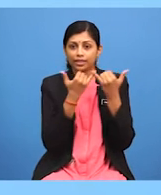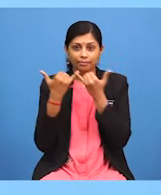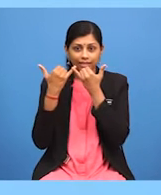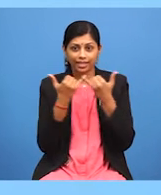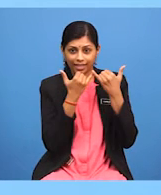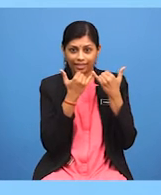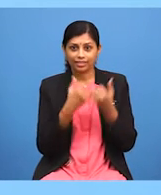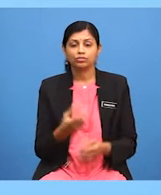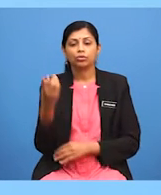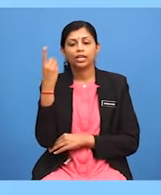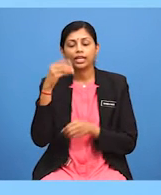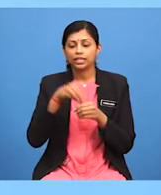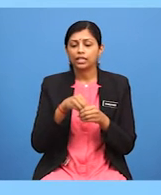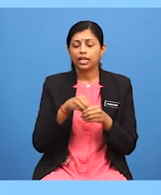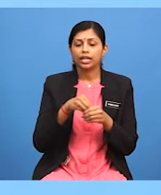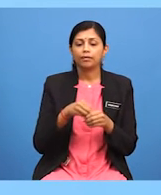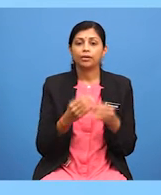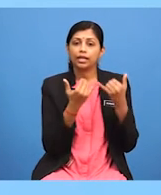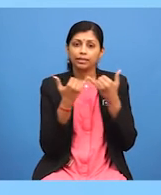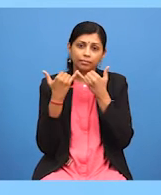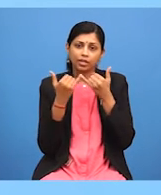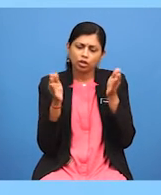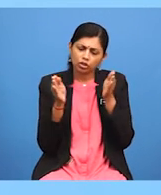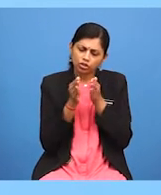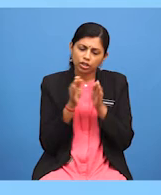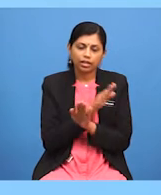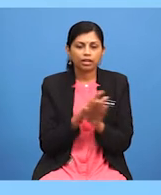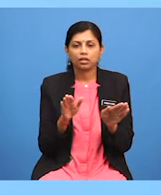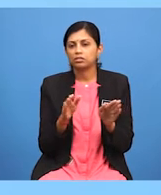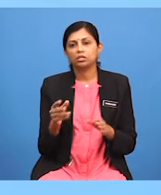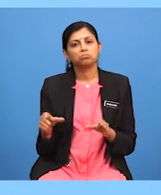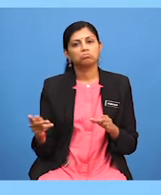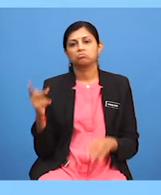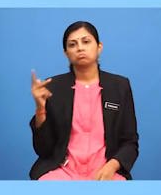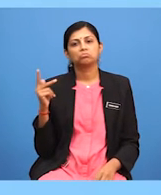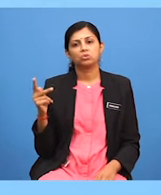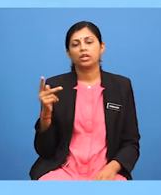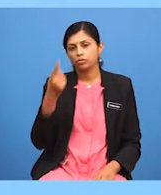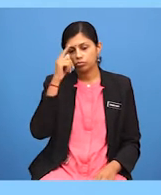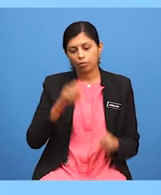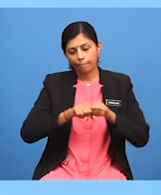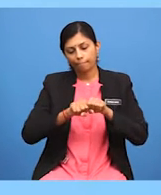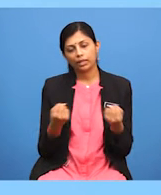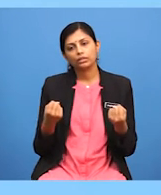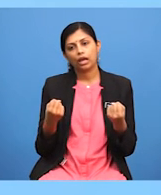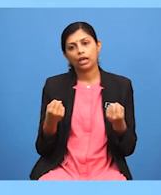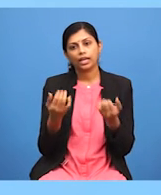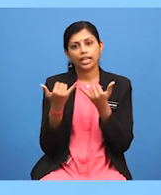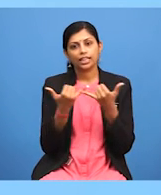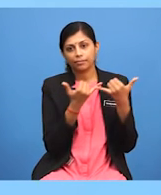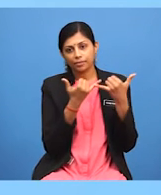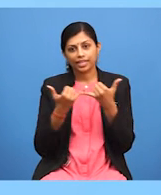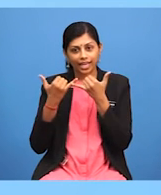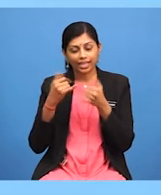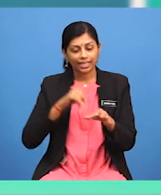lebih kecil dan tidak cukup kuat untuk memecahkan tembikai itu semasa di bulan.